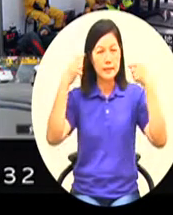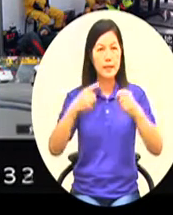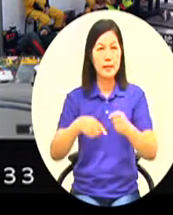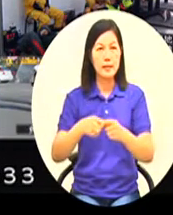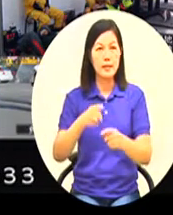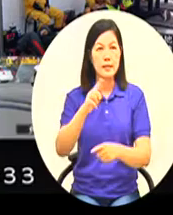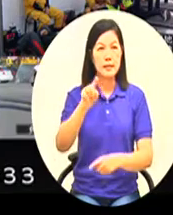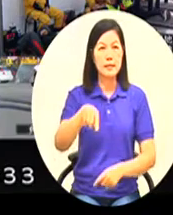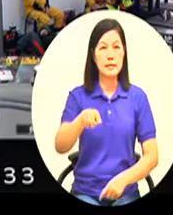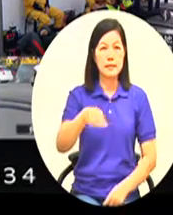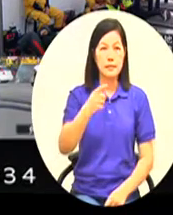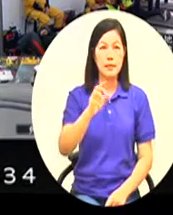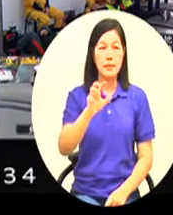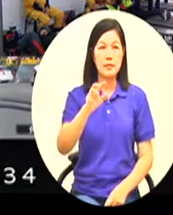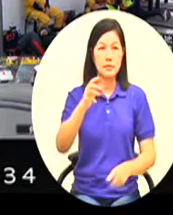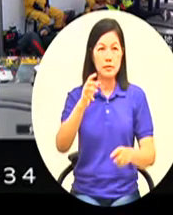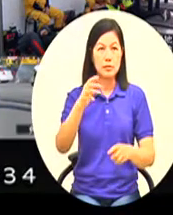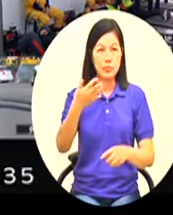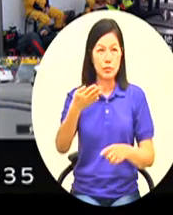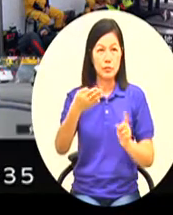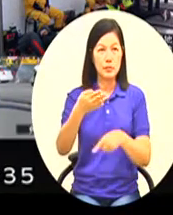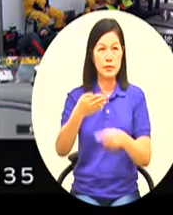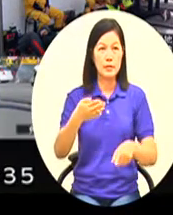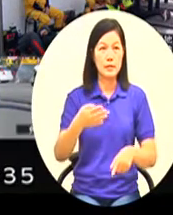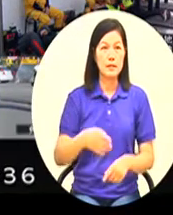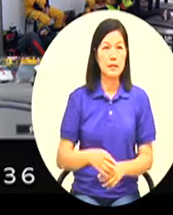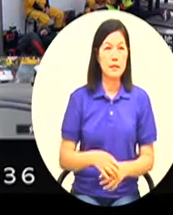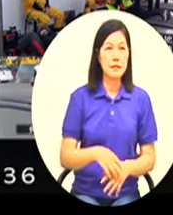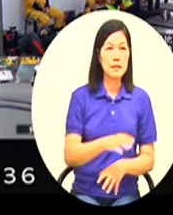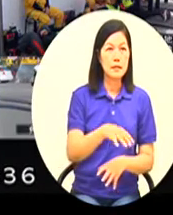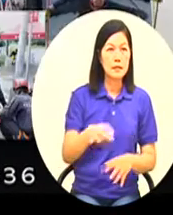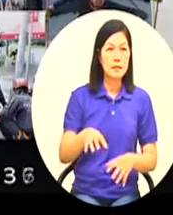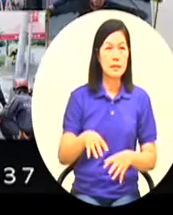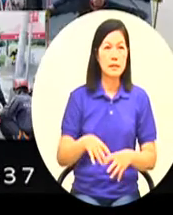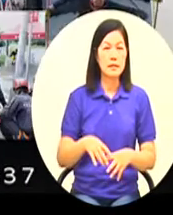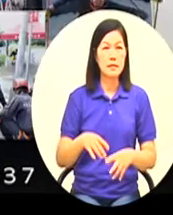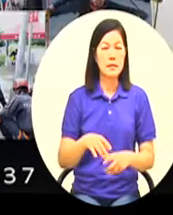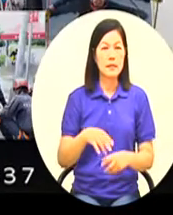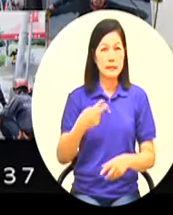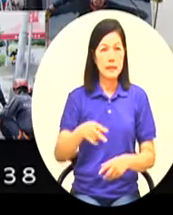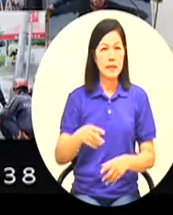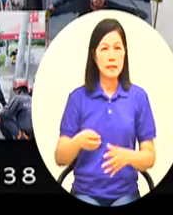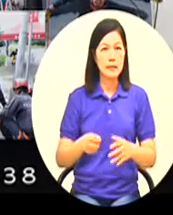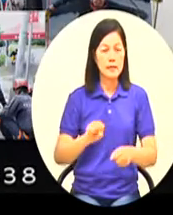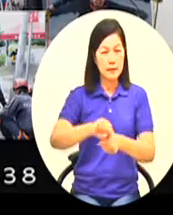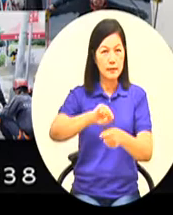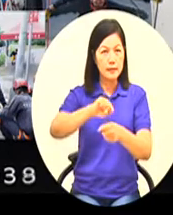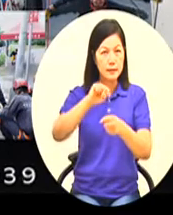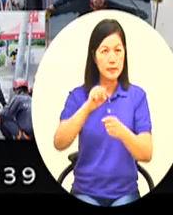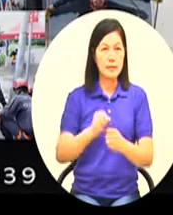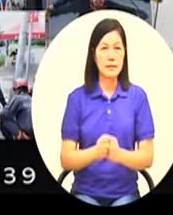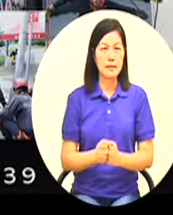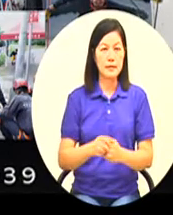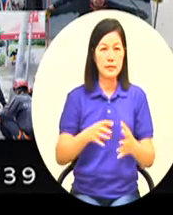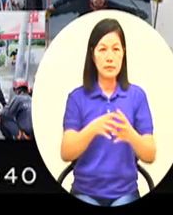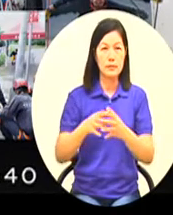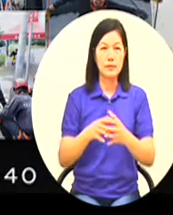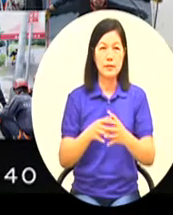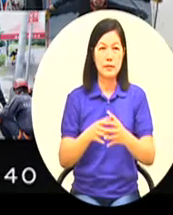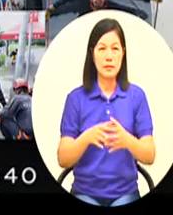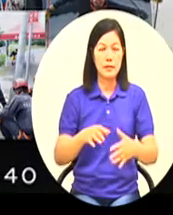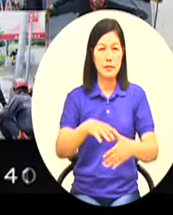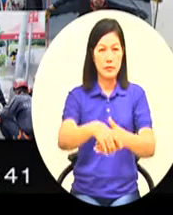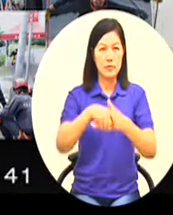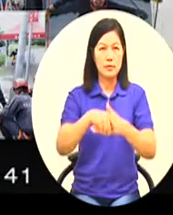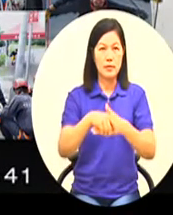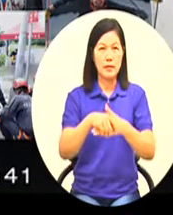1189人次，办理新进人员的职前训练44人次，为增进团队救灾效能，针对本市可能发